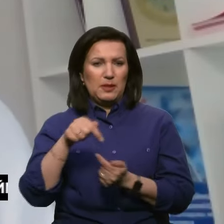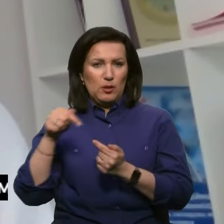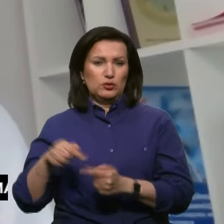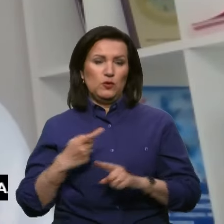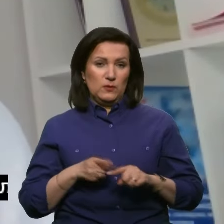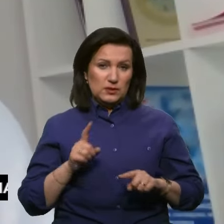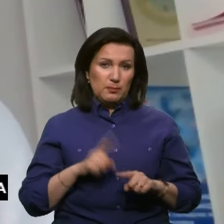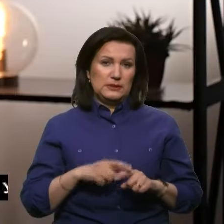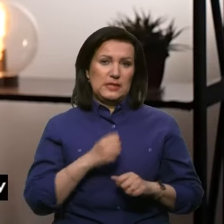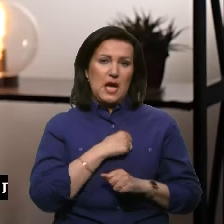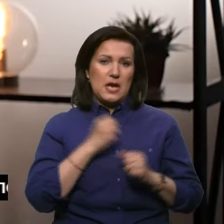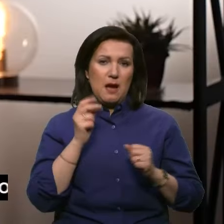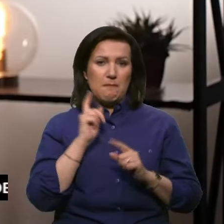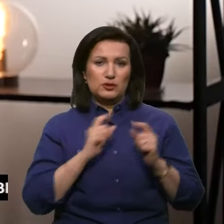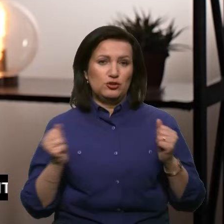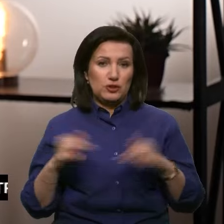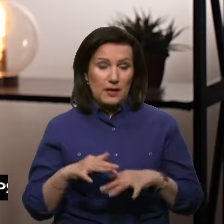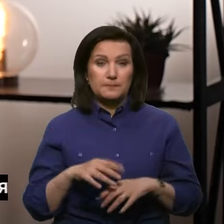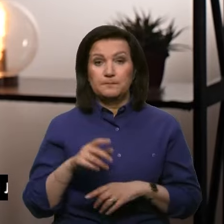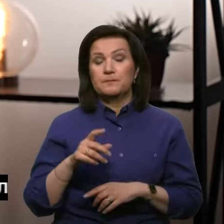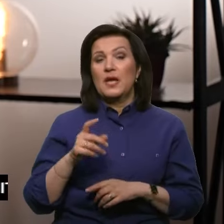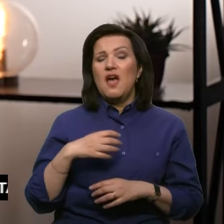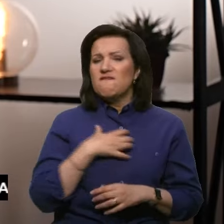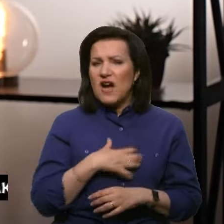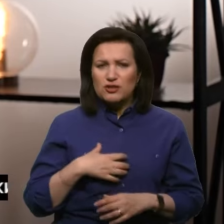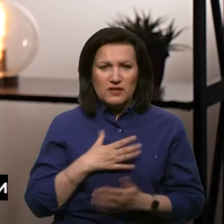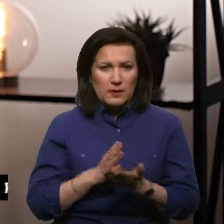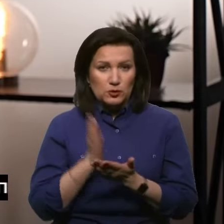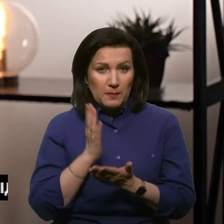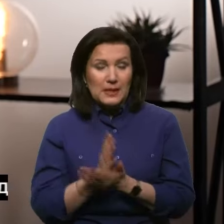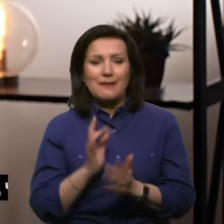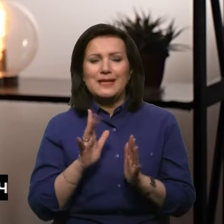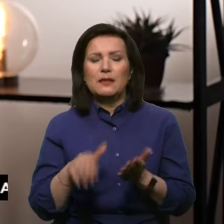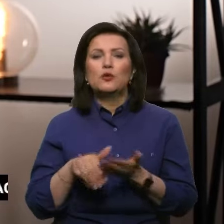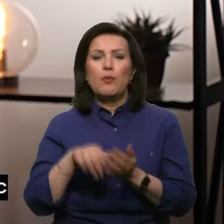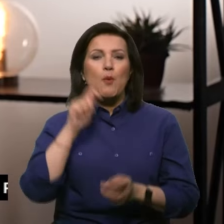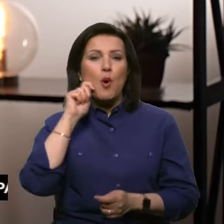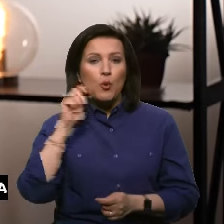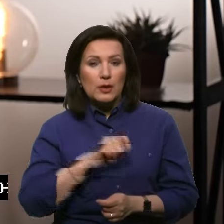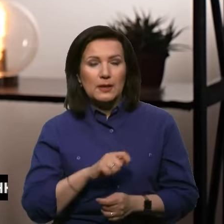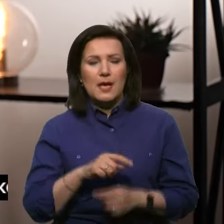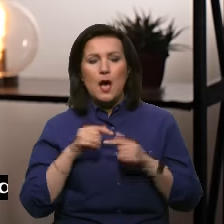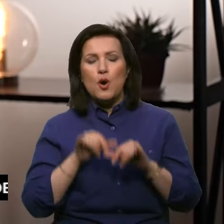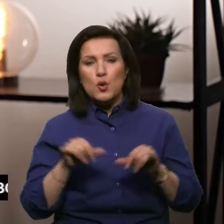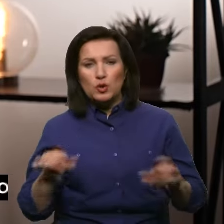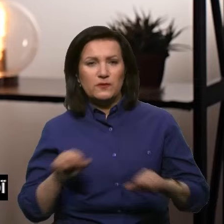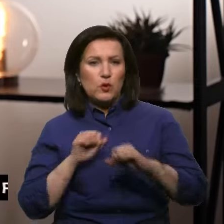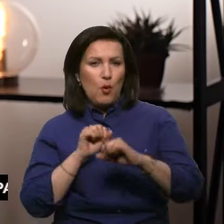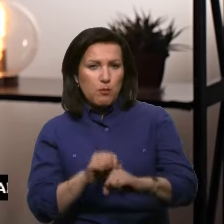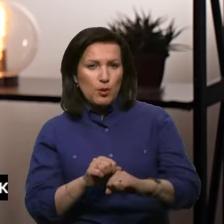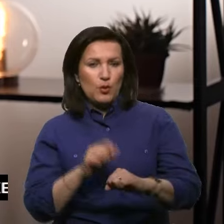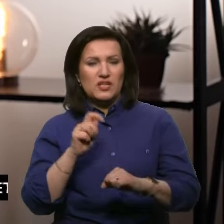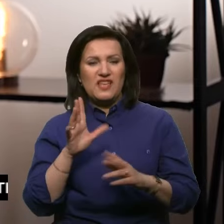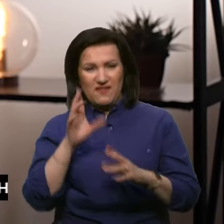власне, «Рамштайн». Аліна Фролова зауважує, важливим аспектом «Рамштайну» є не просто допомога Україні, а й розвиток оборонної індустрії